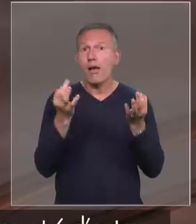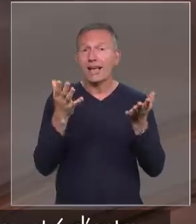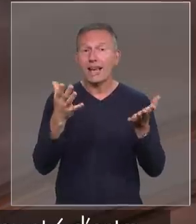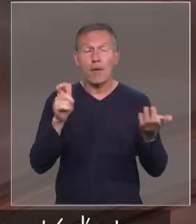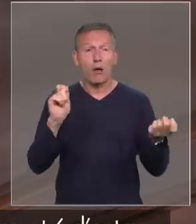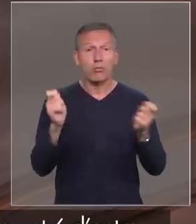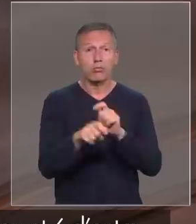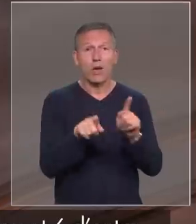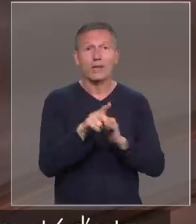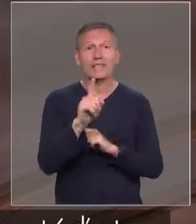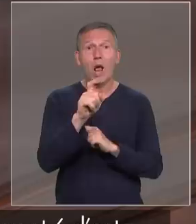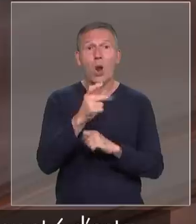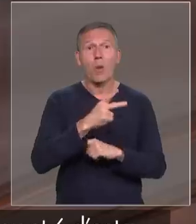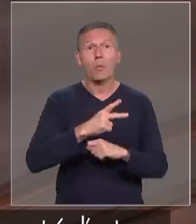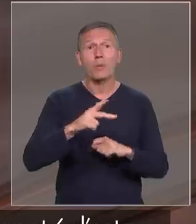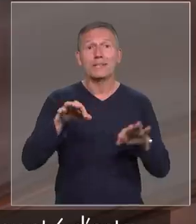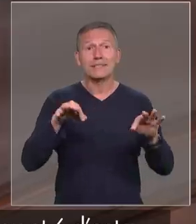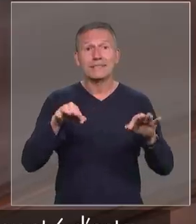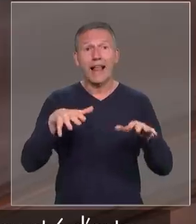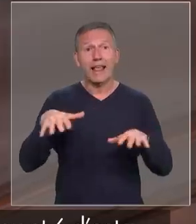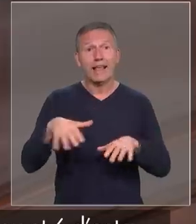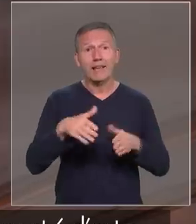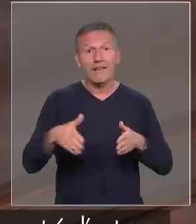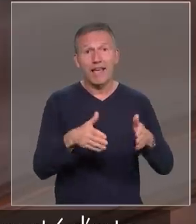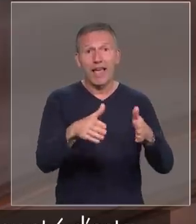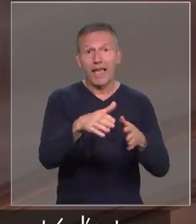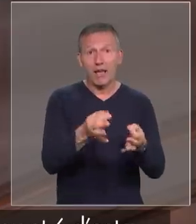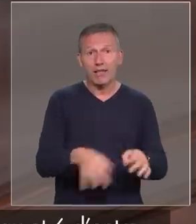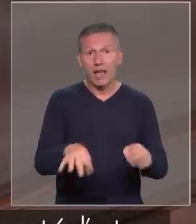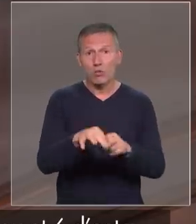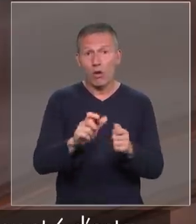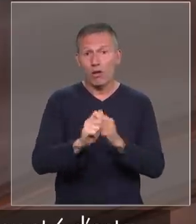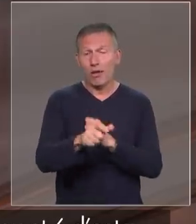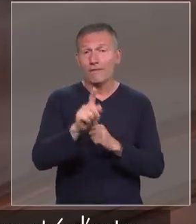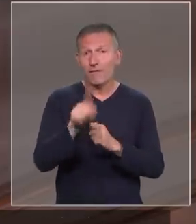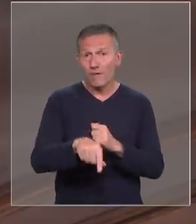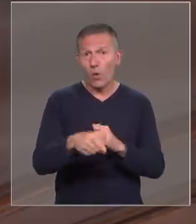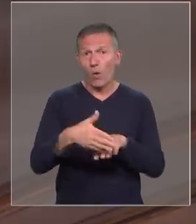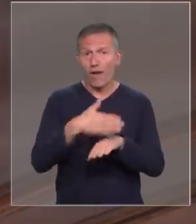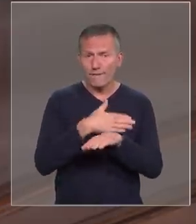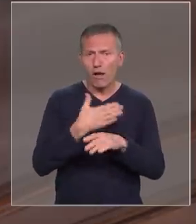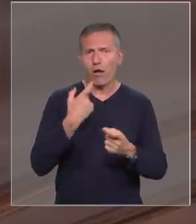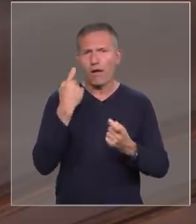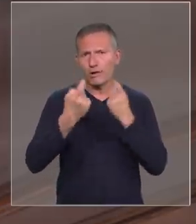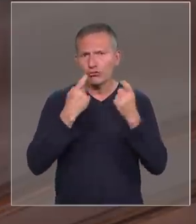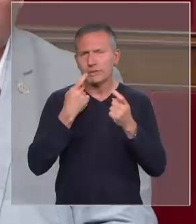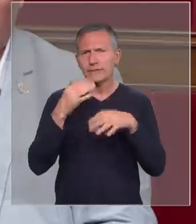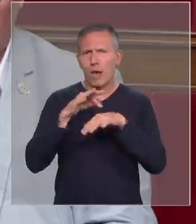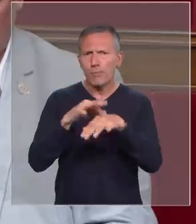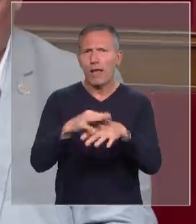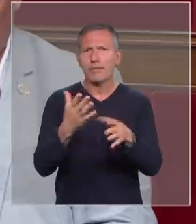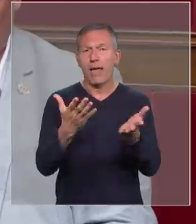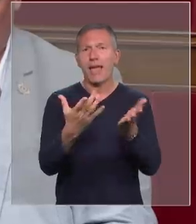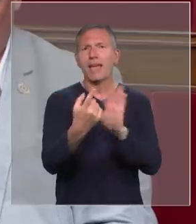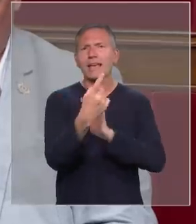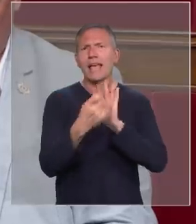la salinisation qui touchent de façon plus particulière ce territoire méritent d'être pris en compte et d'être accompagnés. Mais votre question va au-delà. Elle